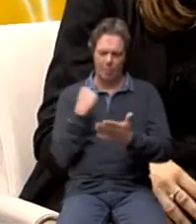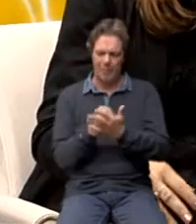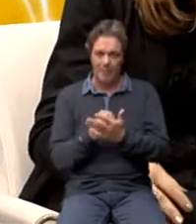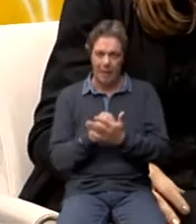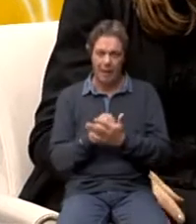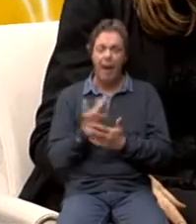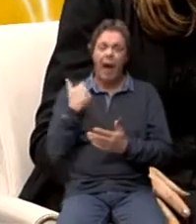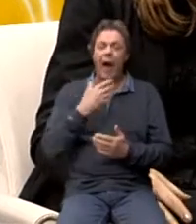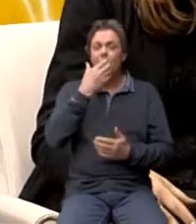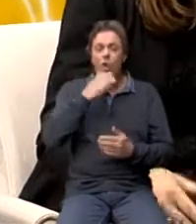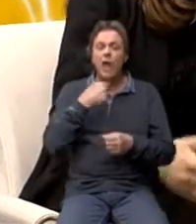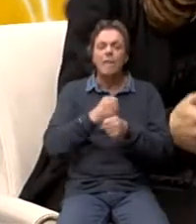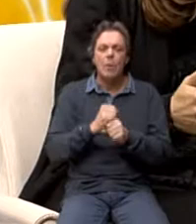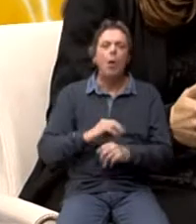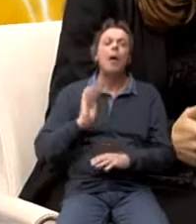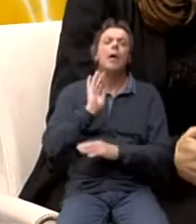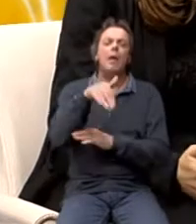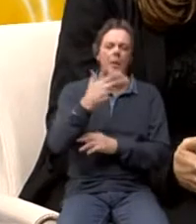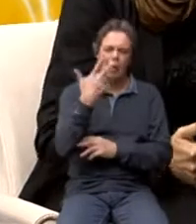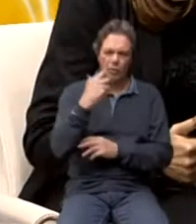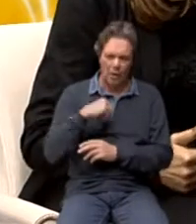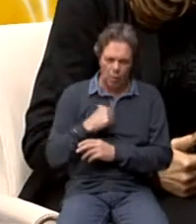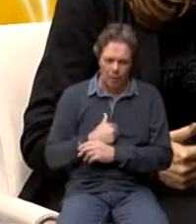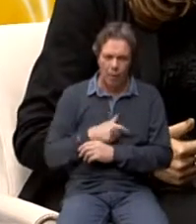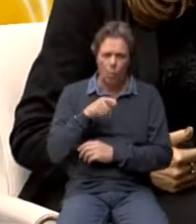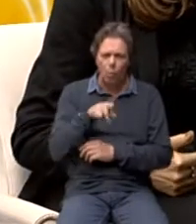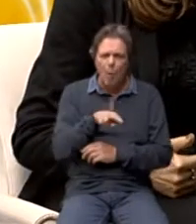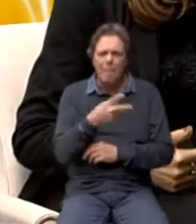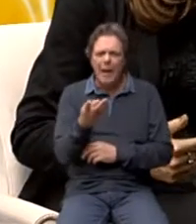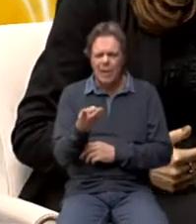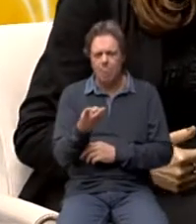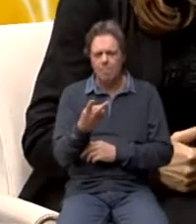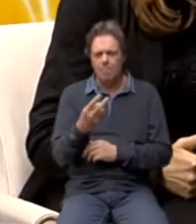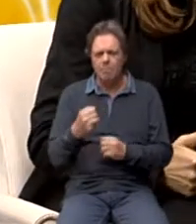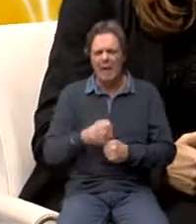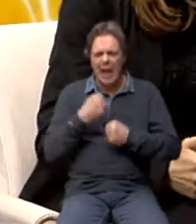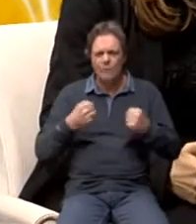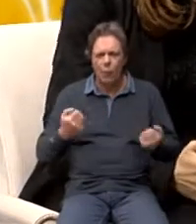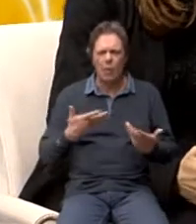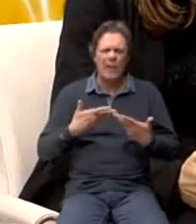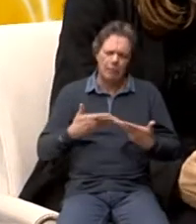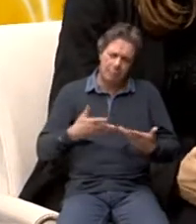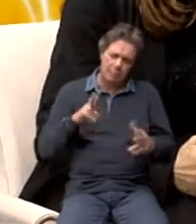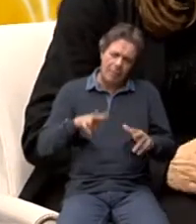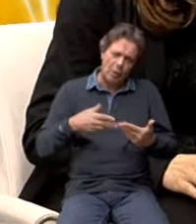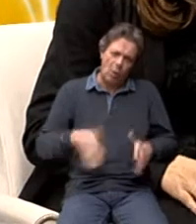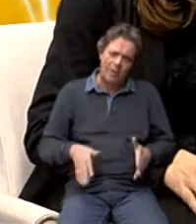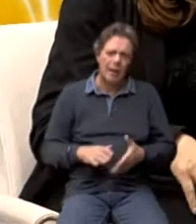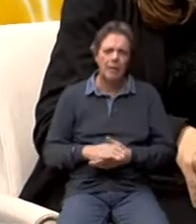tek nakon 3 godine može dobiti. Znači u prijelaznom razdoblju kad vi trpite dodatni gubitak jer ne možete svoj proizvod prodati kao